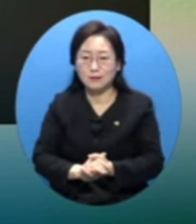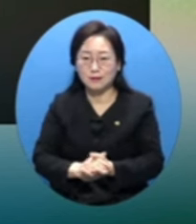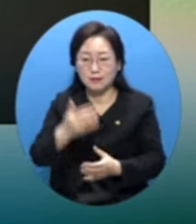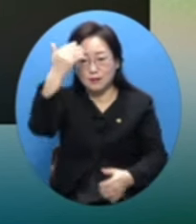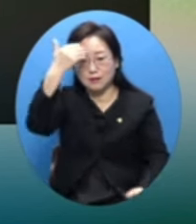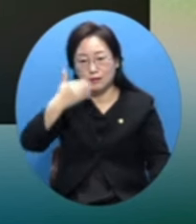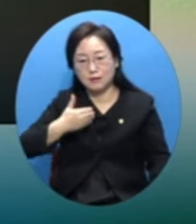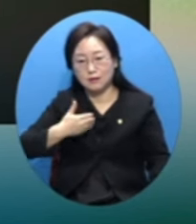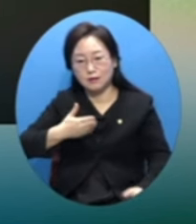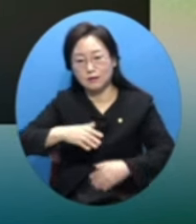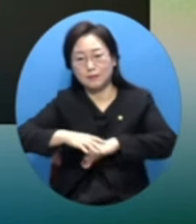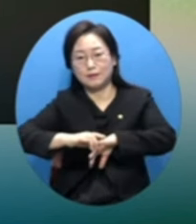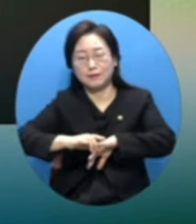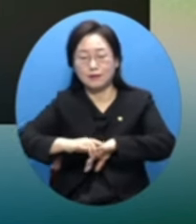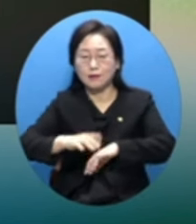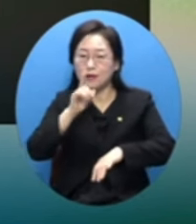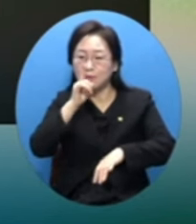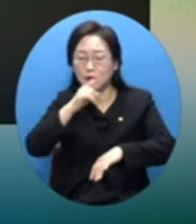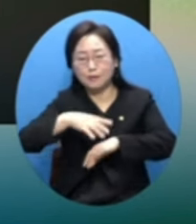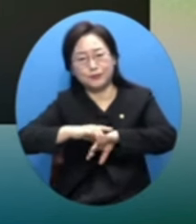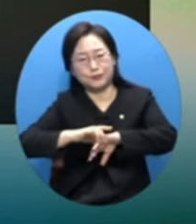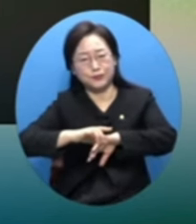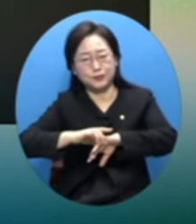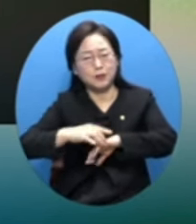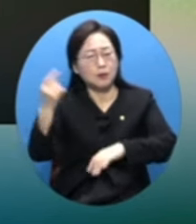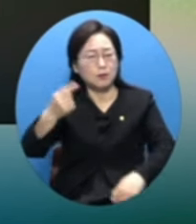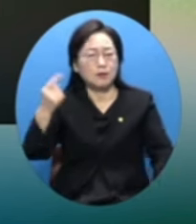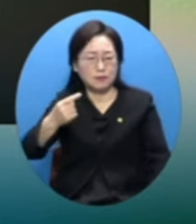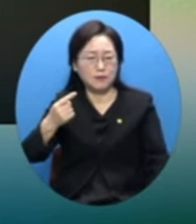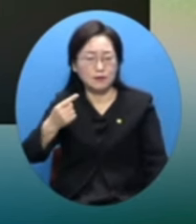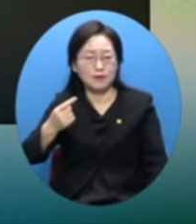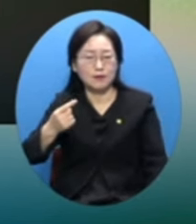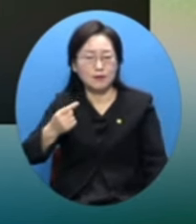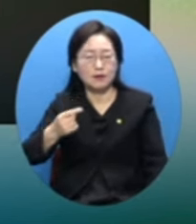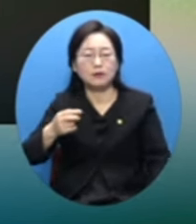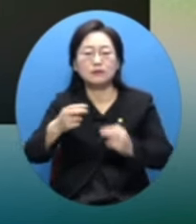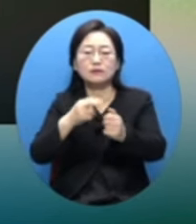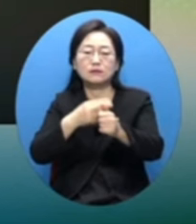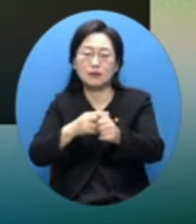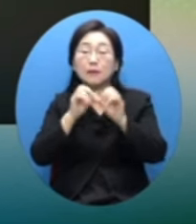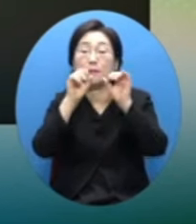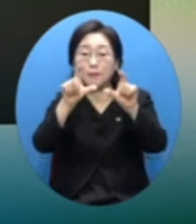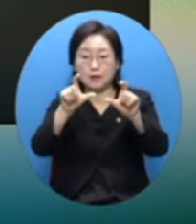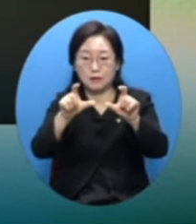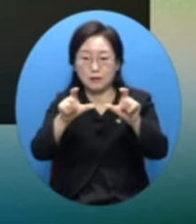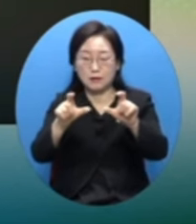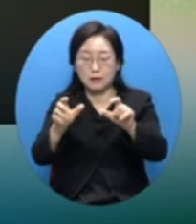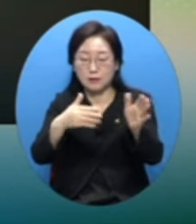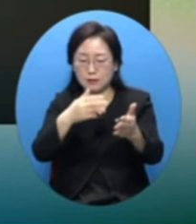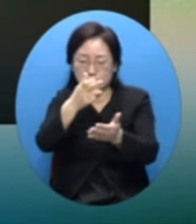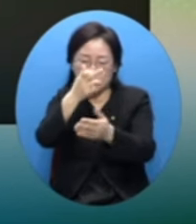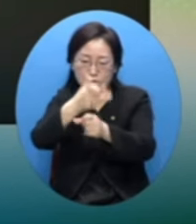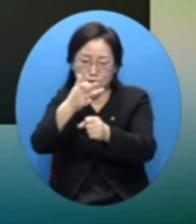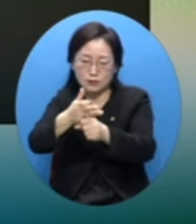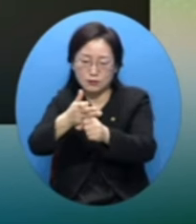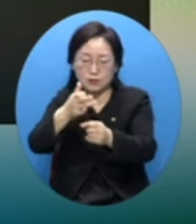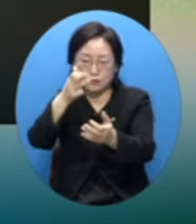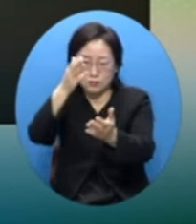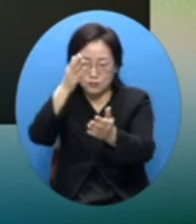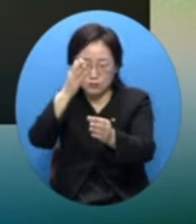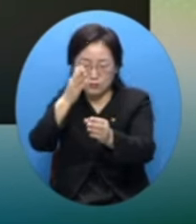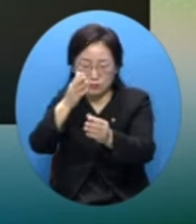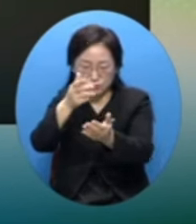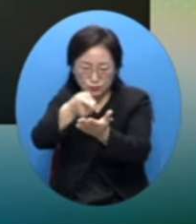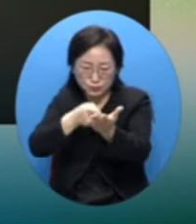반신마비, 언어장애들 후유증이 올다고 올 수 있다고 했는데, 18시간 수술을 받고 나서 다시